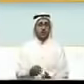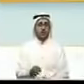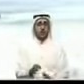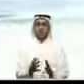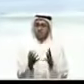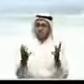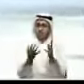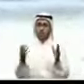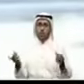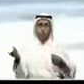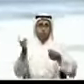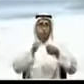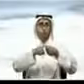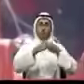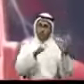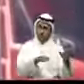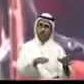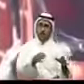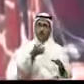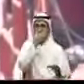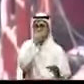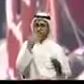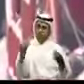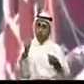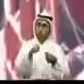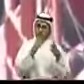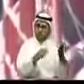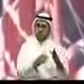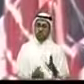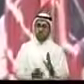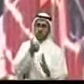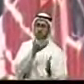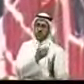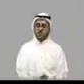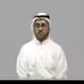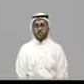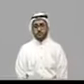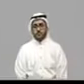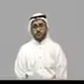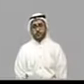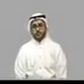أمثال نظيره من الفترة نفسها من العام الماضي.